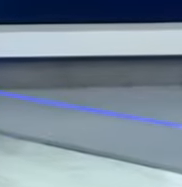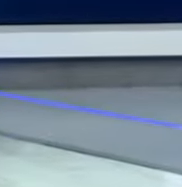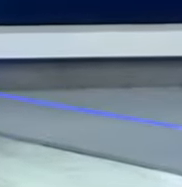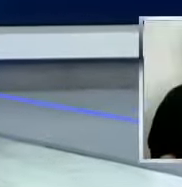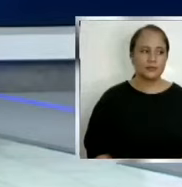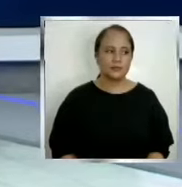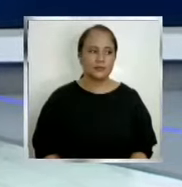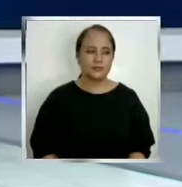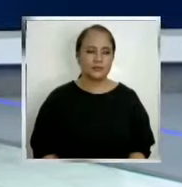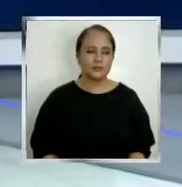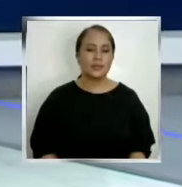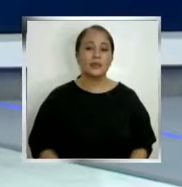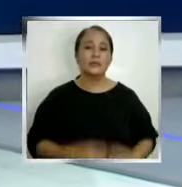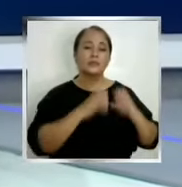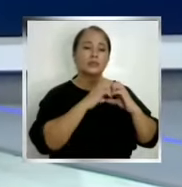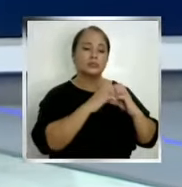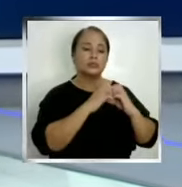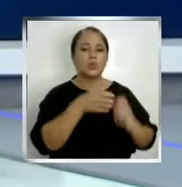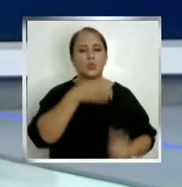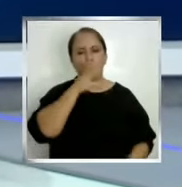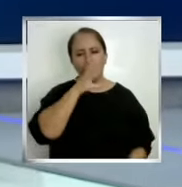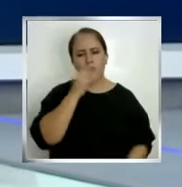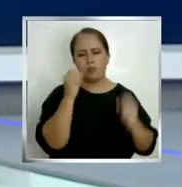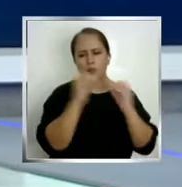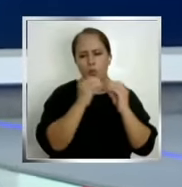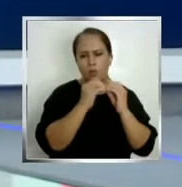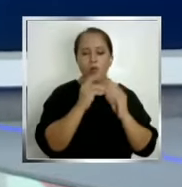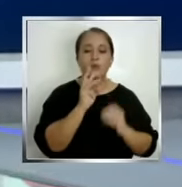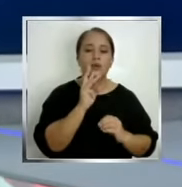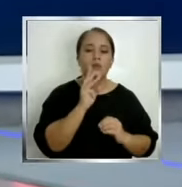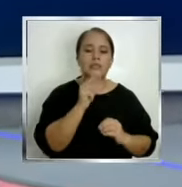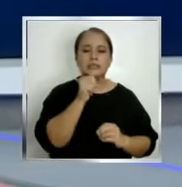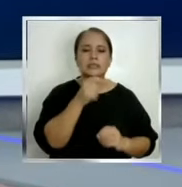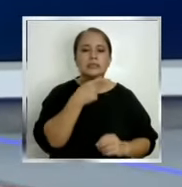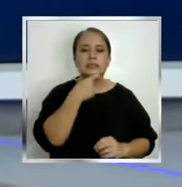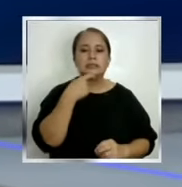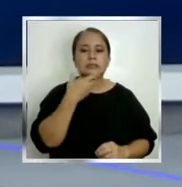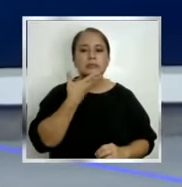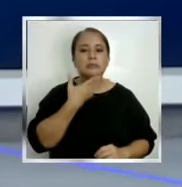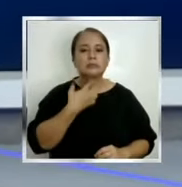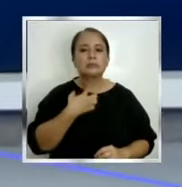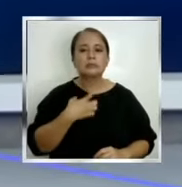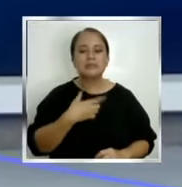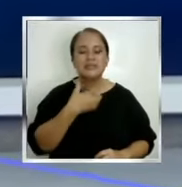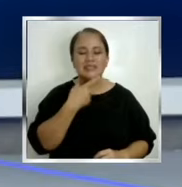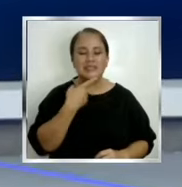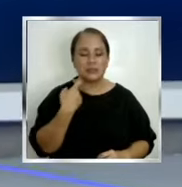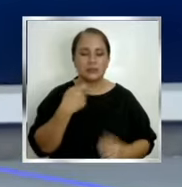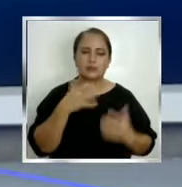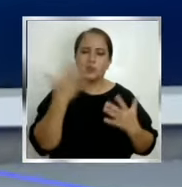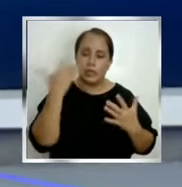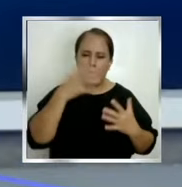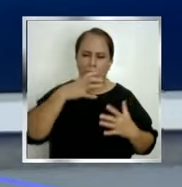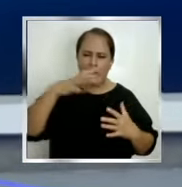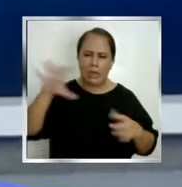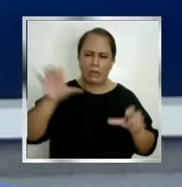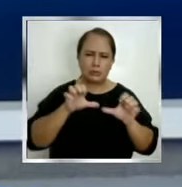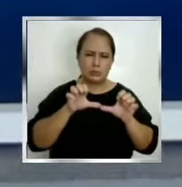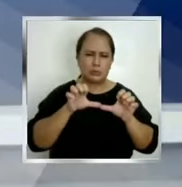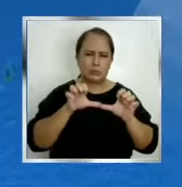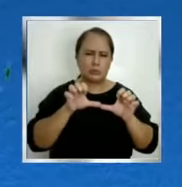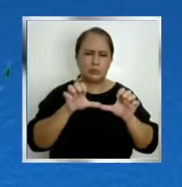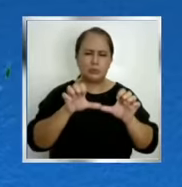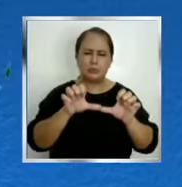Mga kapuso, uminom ng maraming tubig para iwas dehydration, lalo't magpapatuloy ang mainit at maalinsangang panahon sa malaking bahagi ng